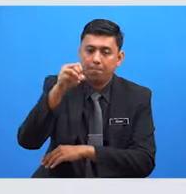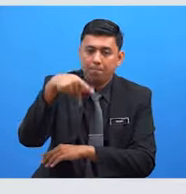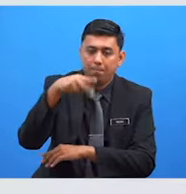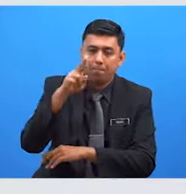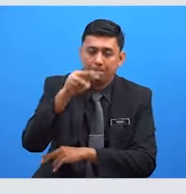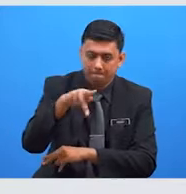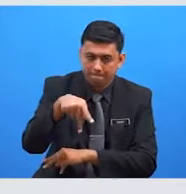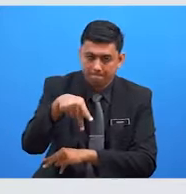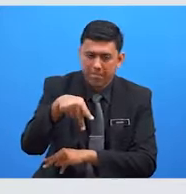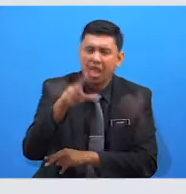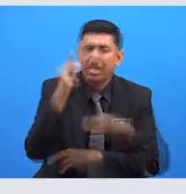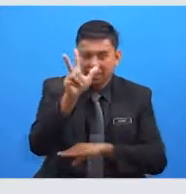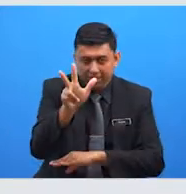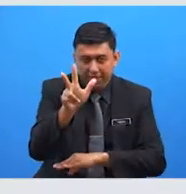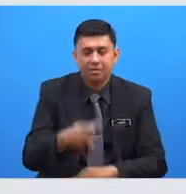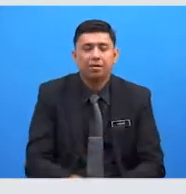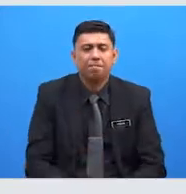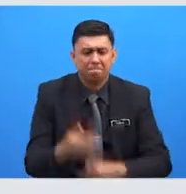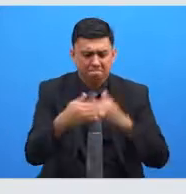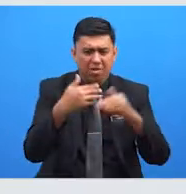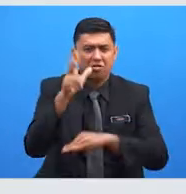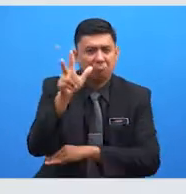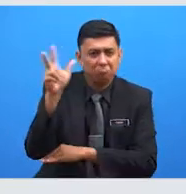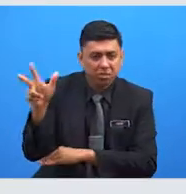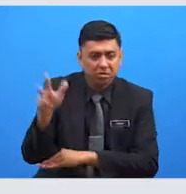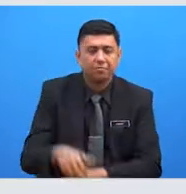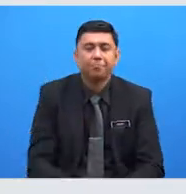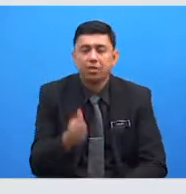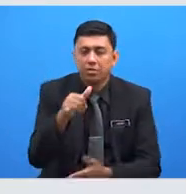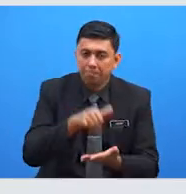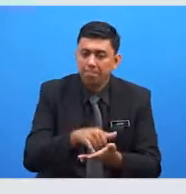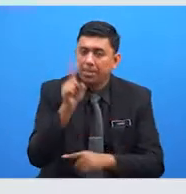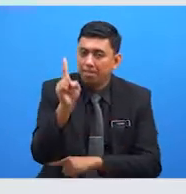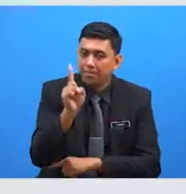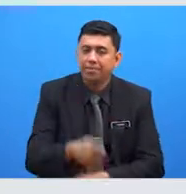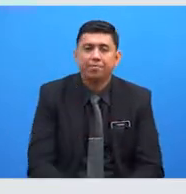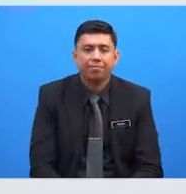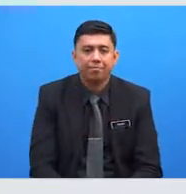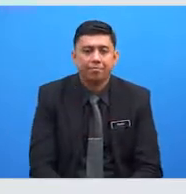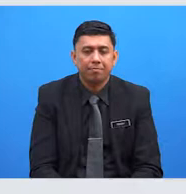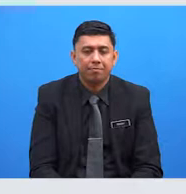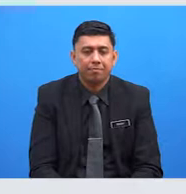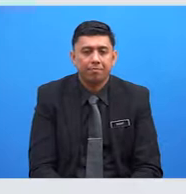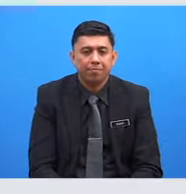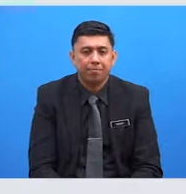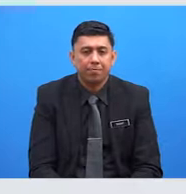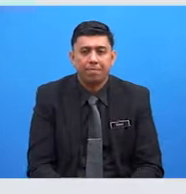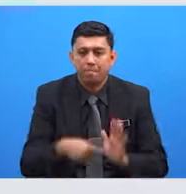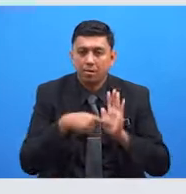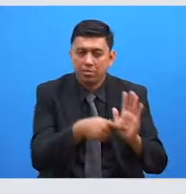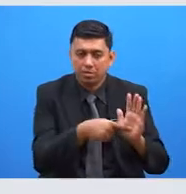jenis kotak pop-up dan kita akan bina ketiga-tiganya iaitu pertama, kotak alert